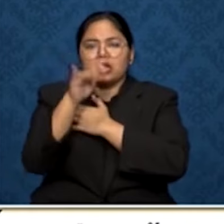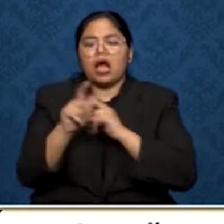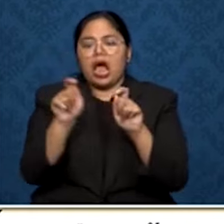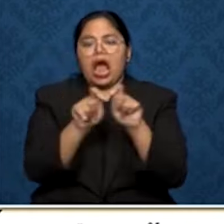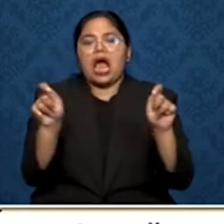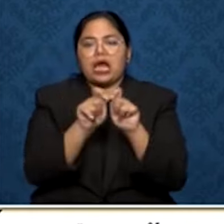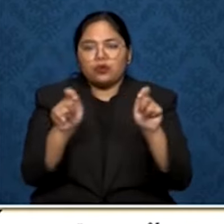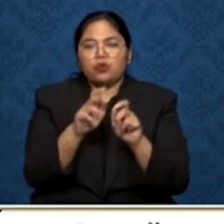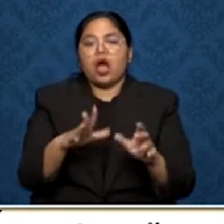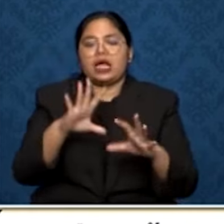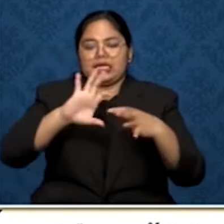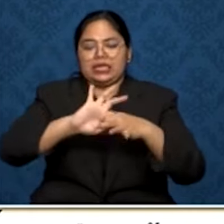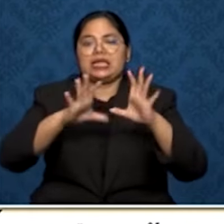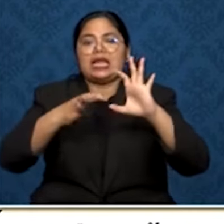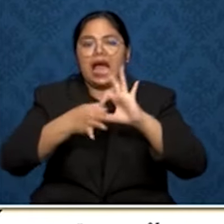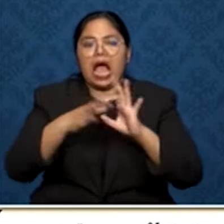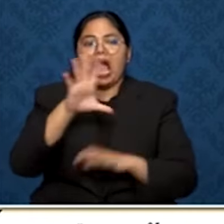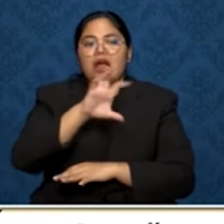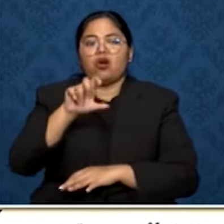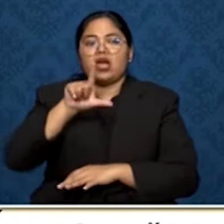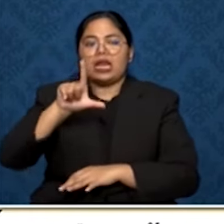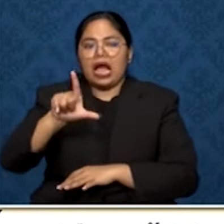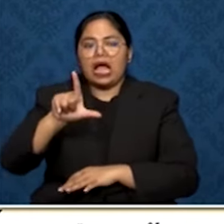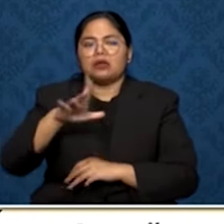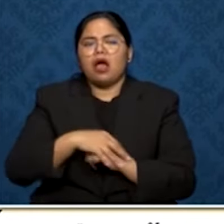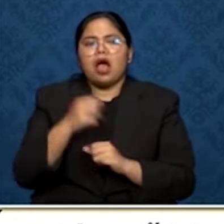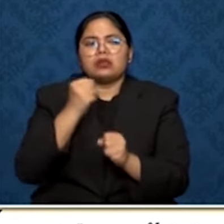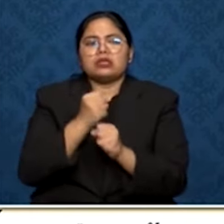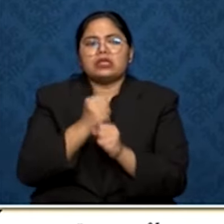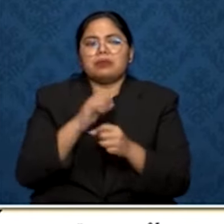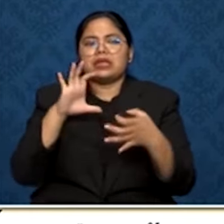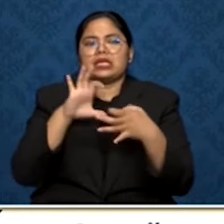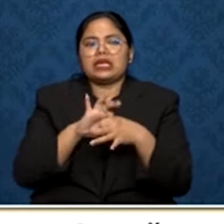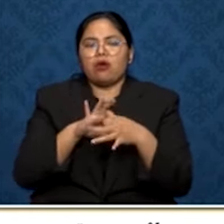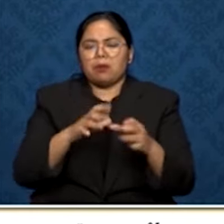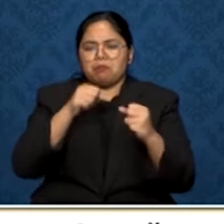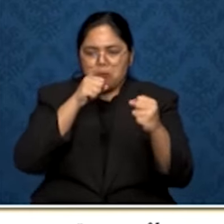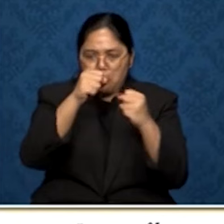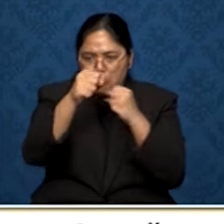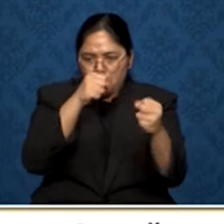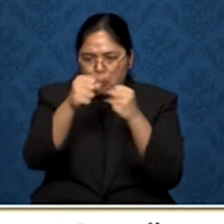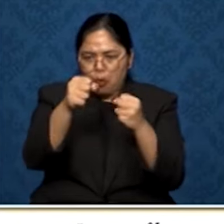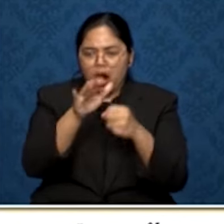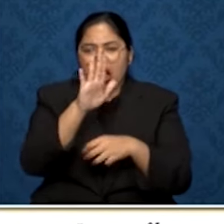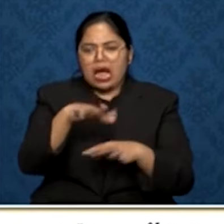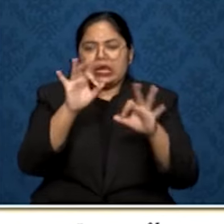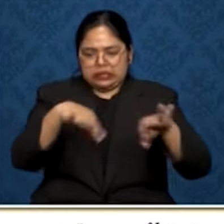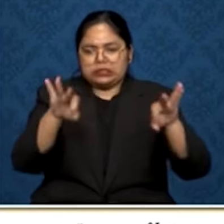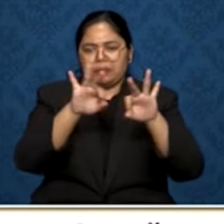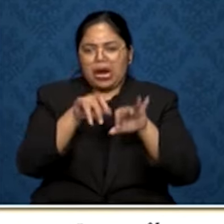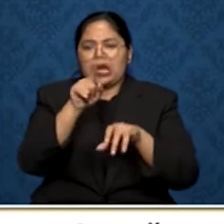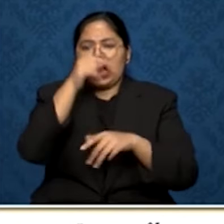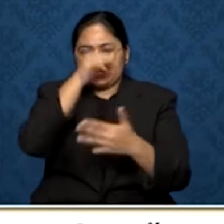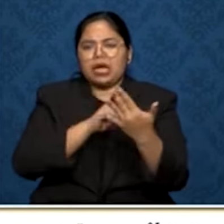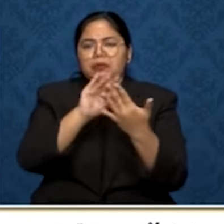pieเน้นทำเรื่องมuur เลยครั เพระว่าเข้าใจครับวา มวยเ มเป็นแบบ soft power ที่ ทุก